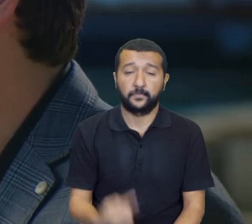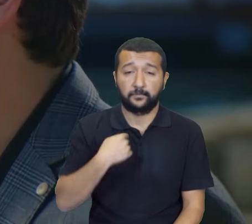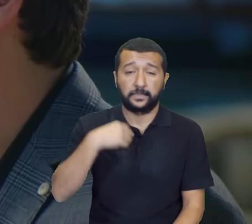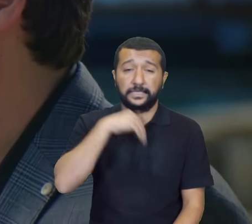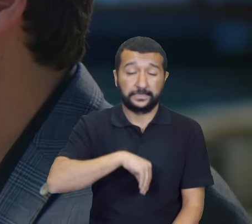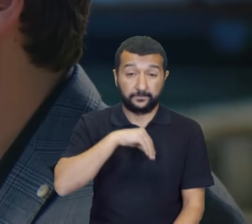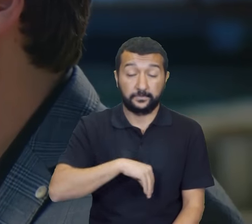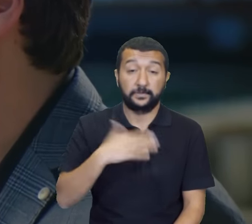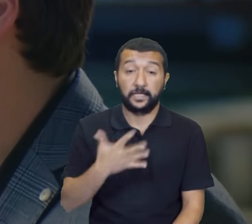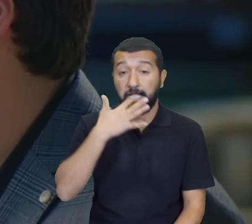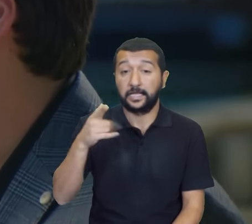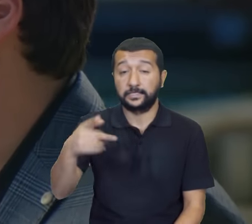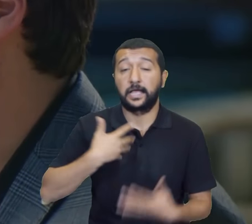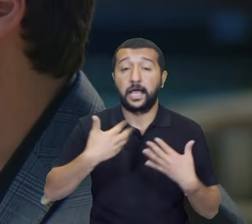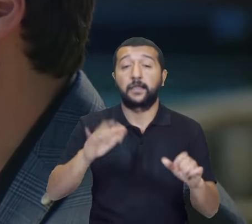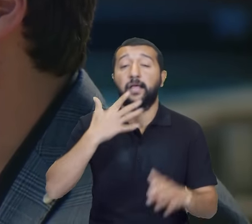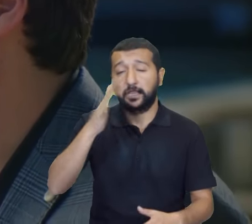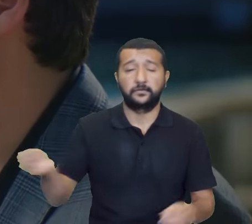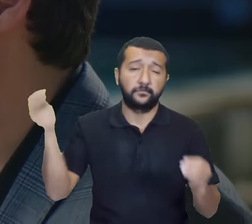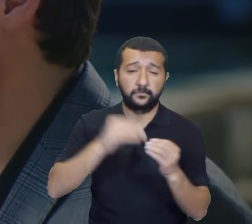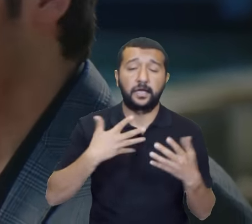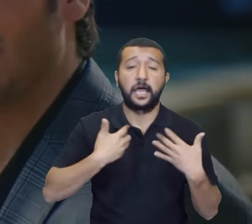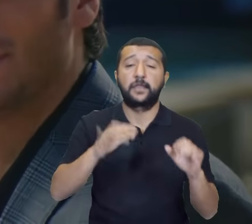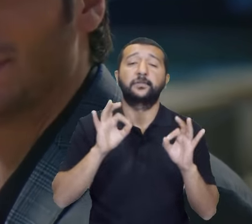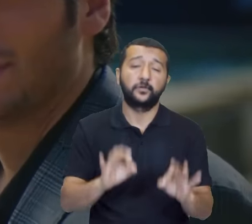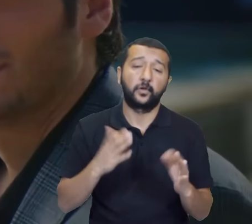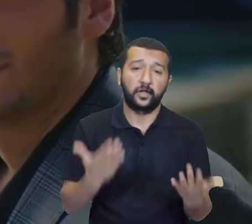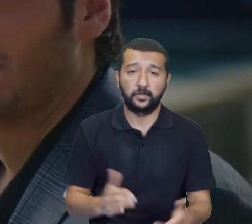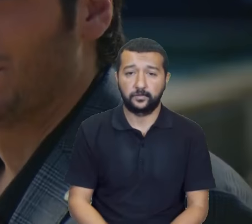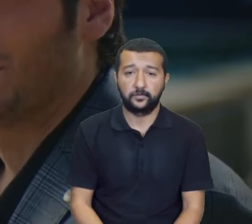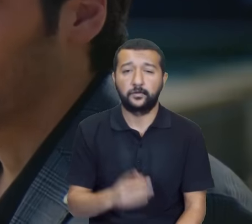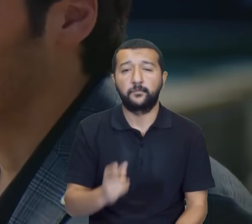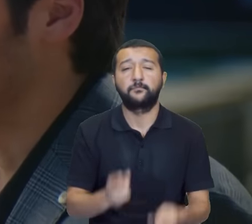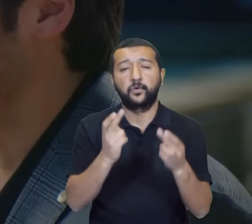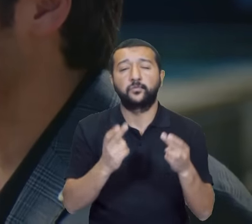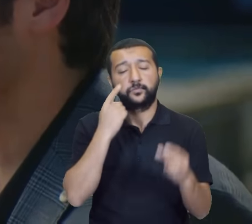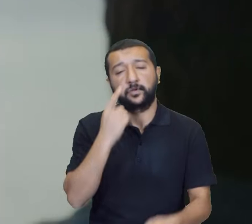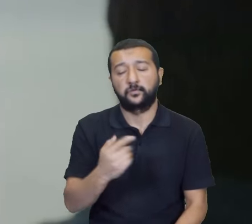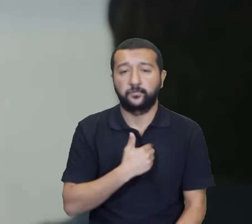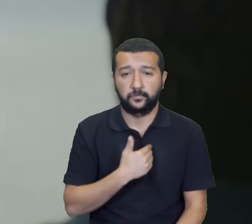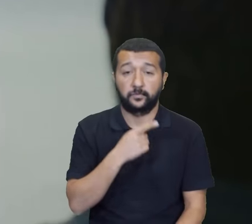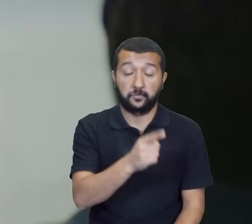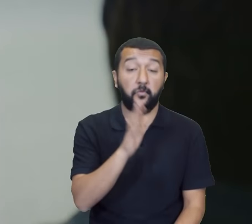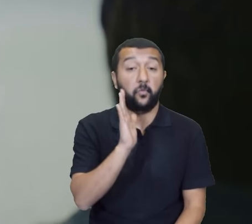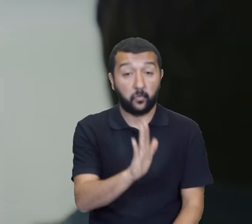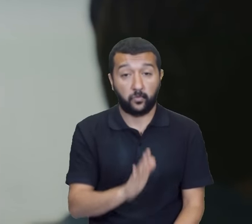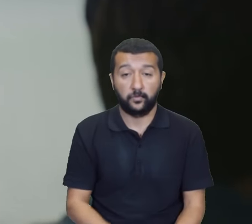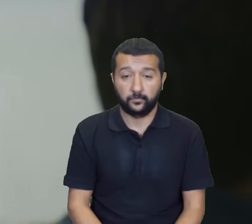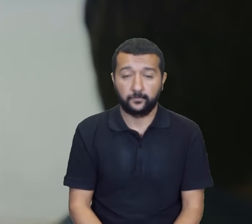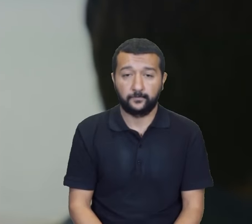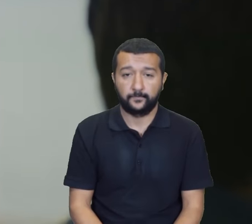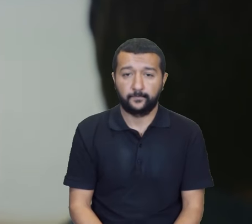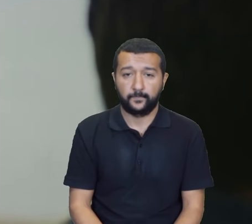Benim içimdekini denizle yüklenemez okyanusta abi. Ben öyle boş boş bakıyorum işte. Oo.